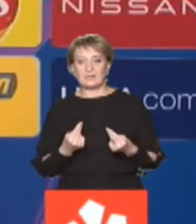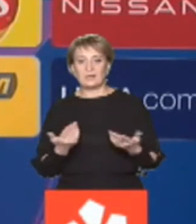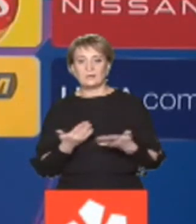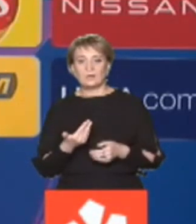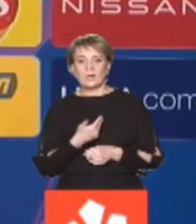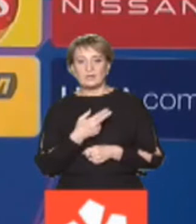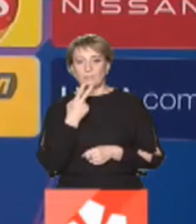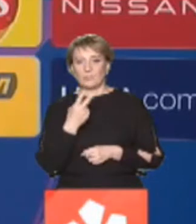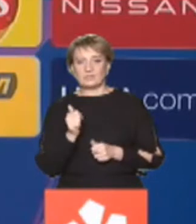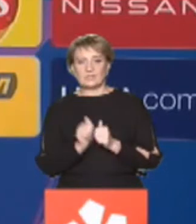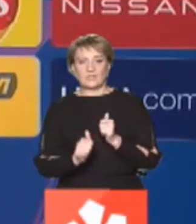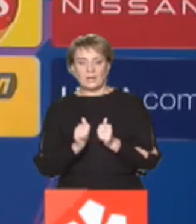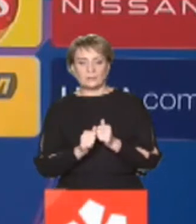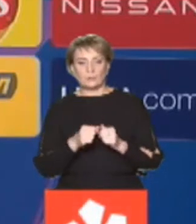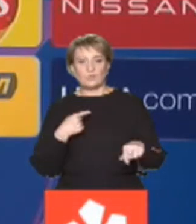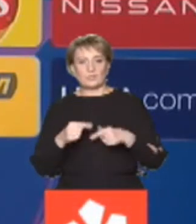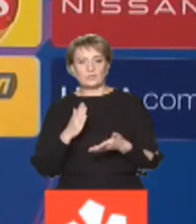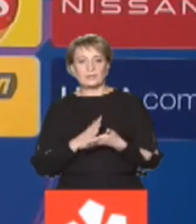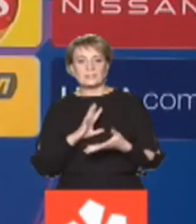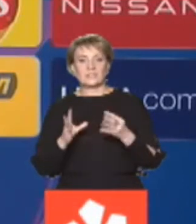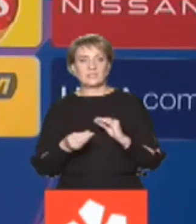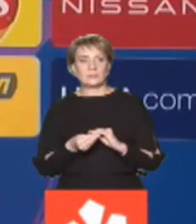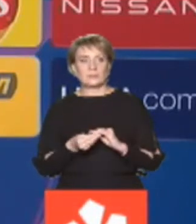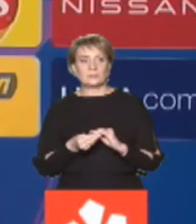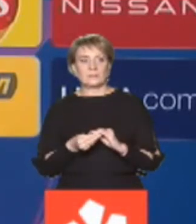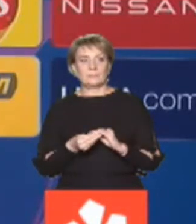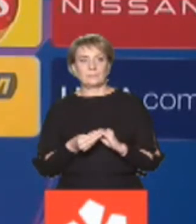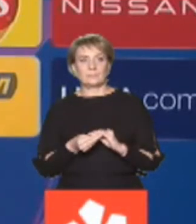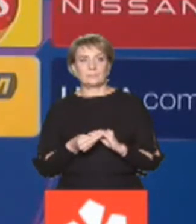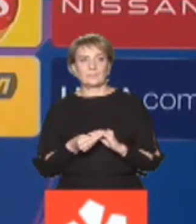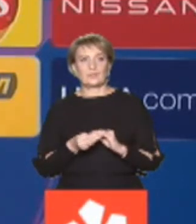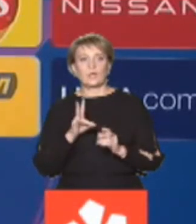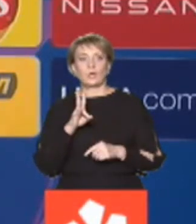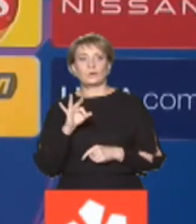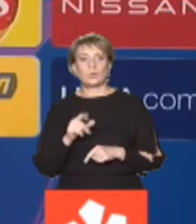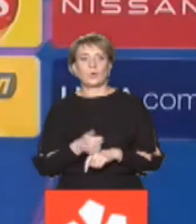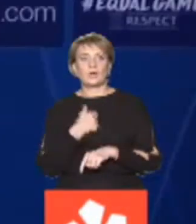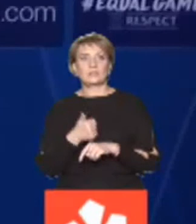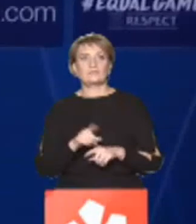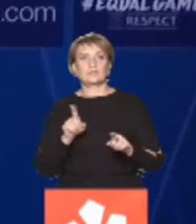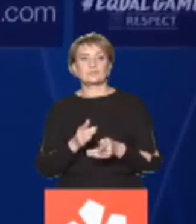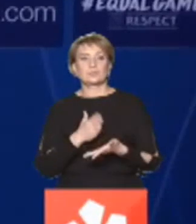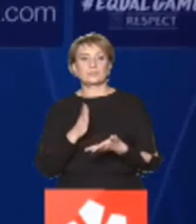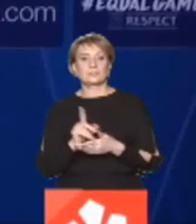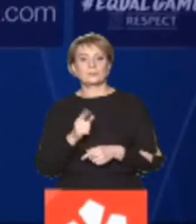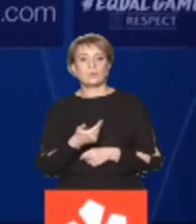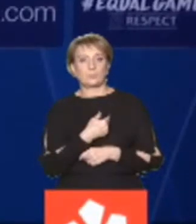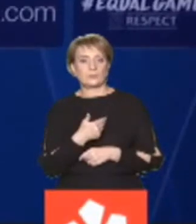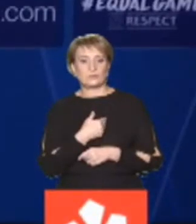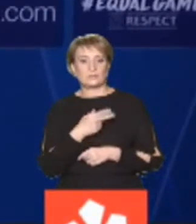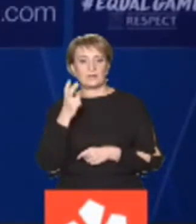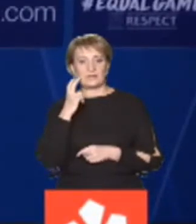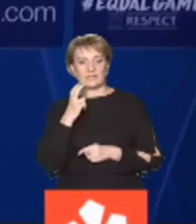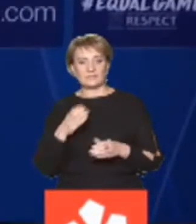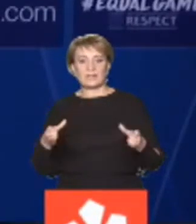хотим показывать каждую игру, но есть результат. Поэтому двоякие ощущения, но главное, что есть Евровесна. Что я могу пожелать киевскому «Динамо»?